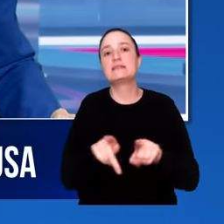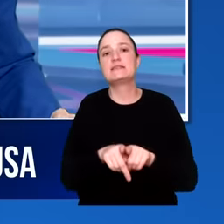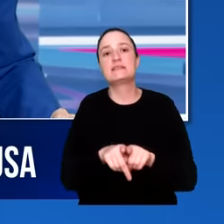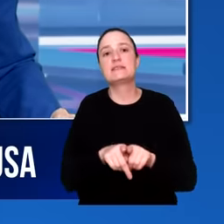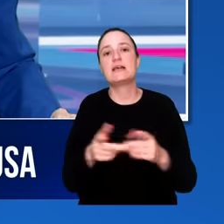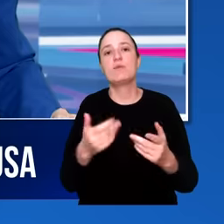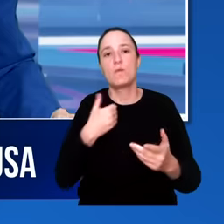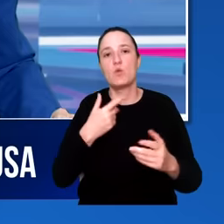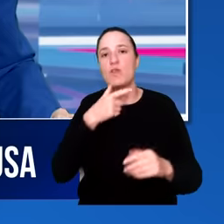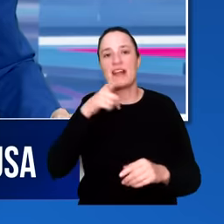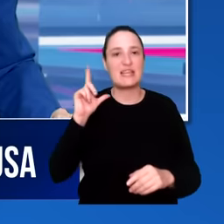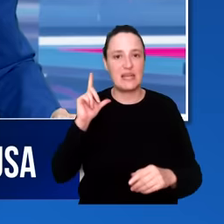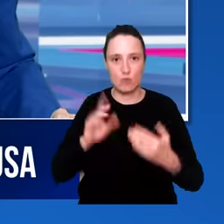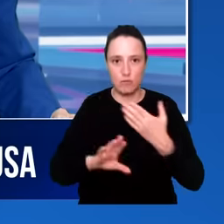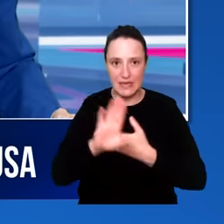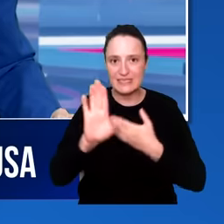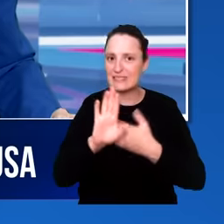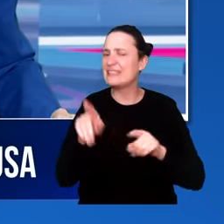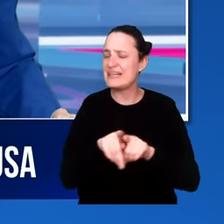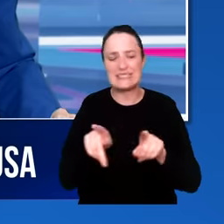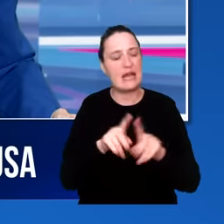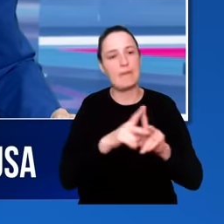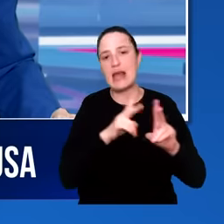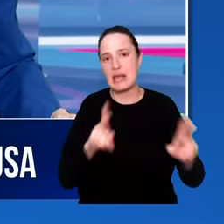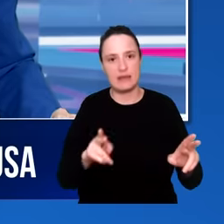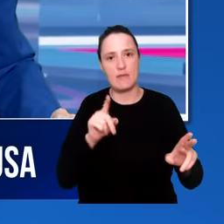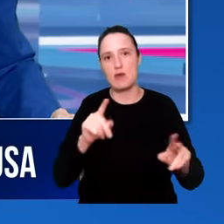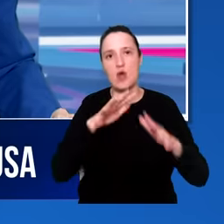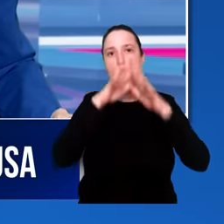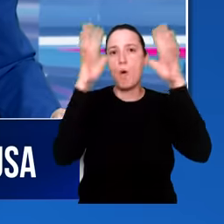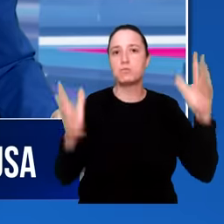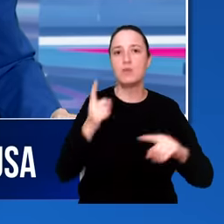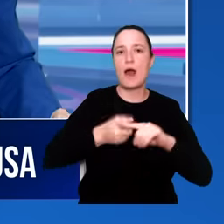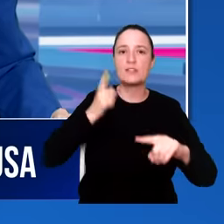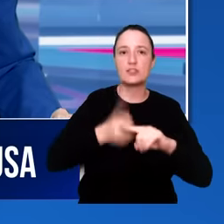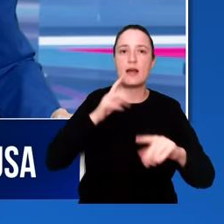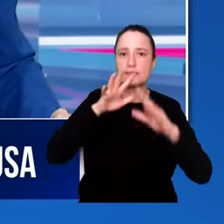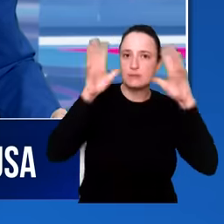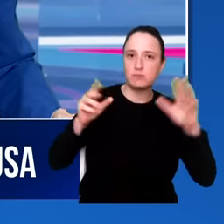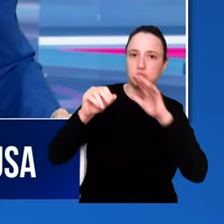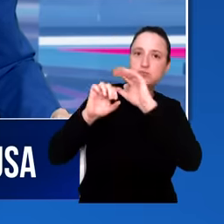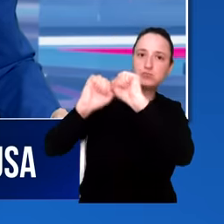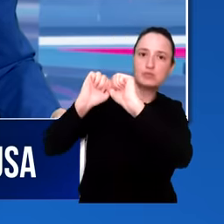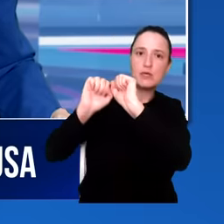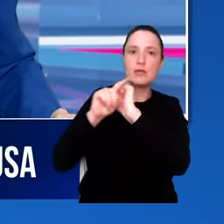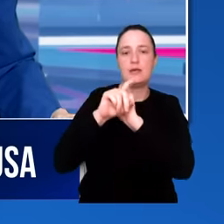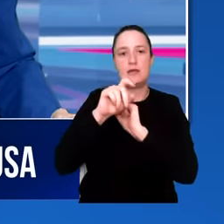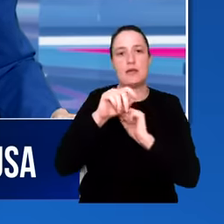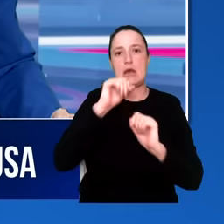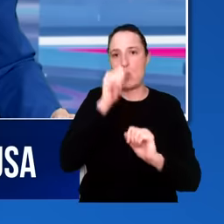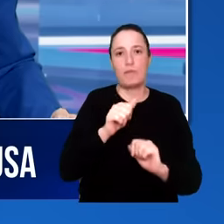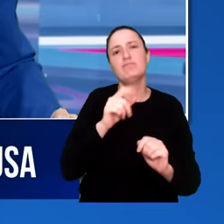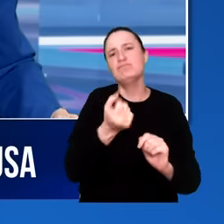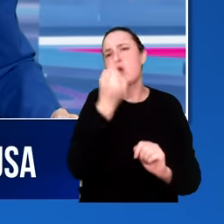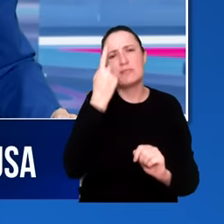prezentowano 2 lata temu, na tym samym etapie jest tworzenie tej kopuły w Europie przy udziale właśnie Niemców, bo to w zasadzie jest pomysł